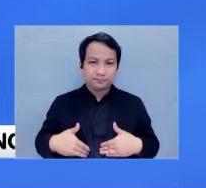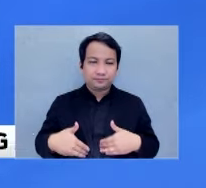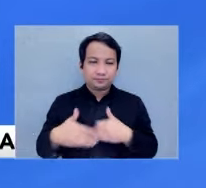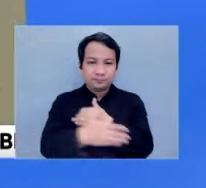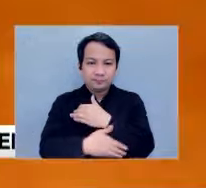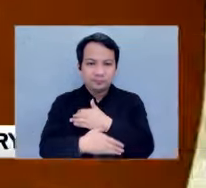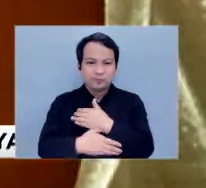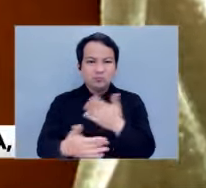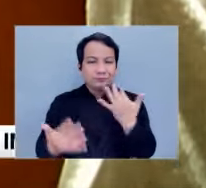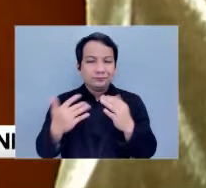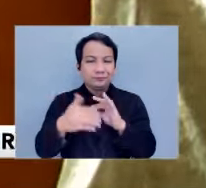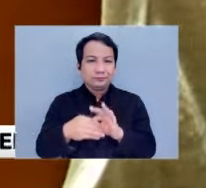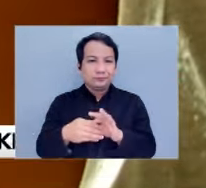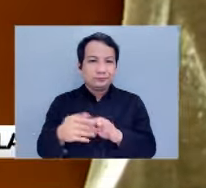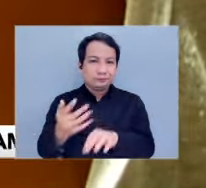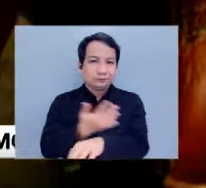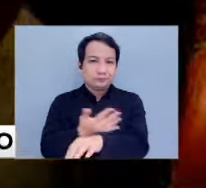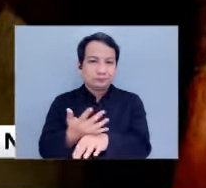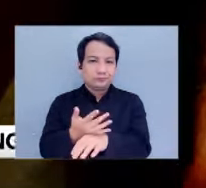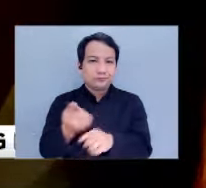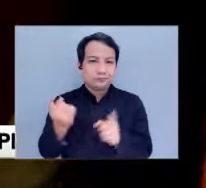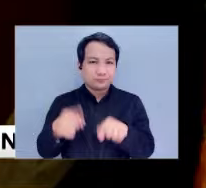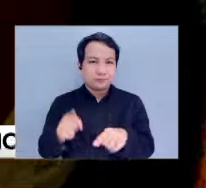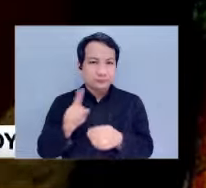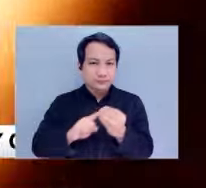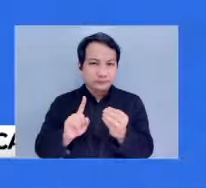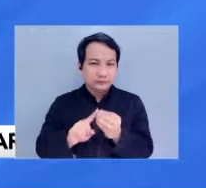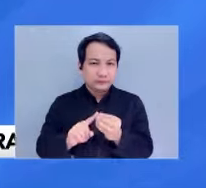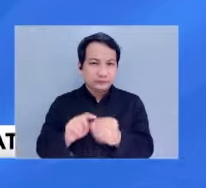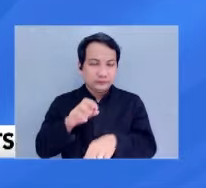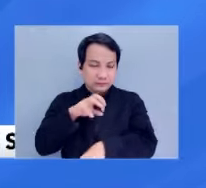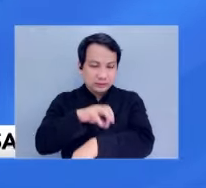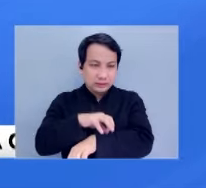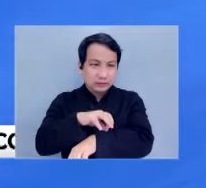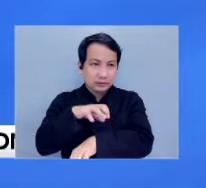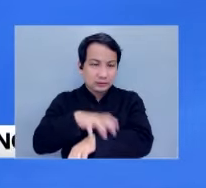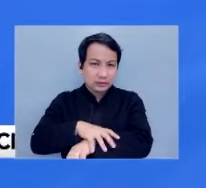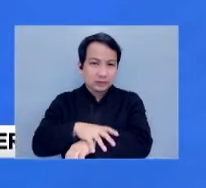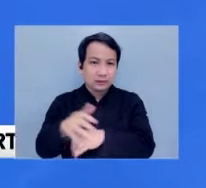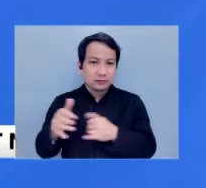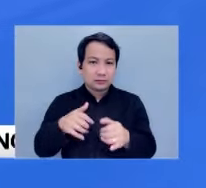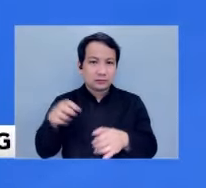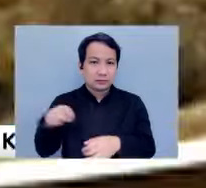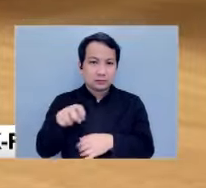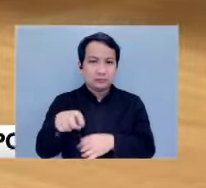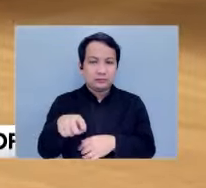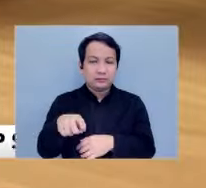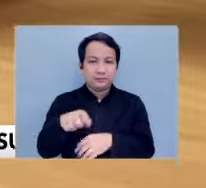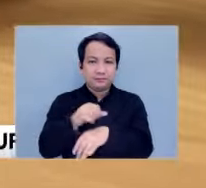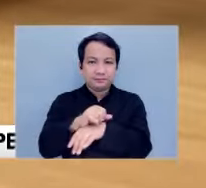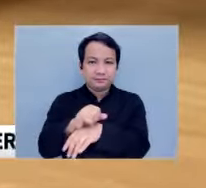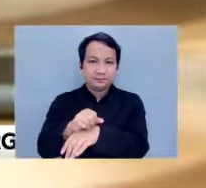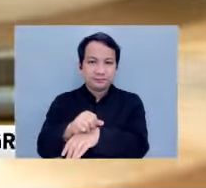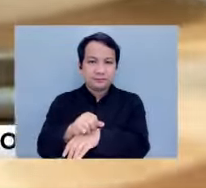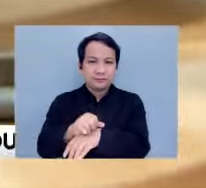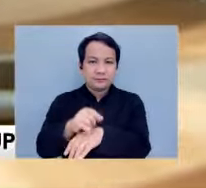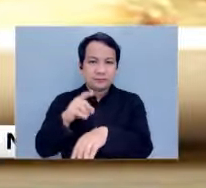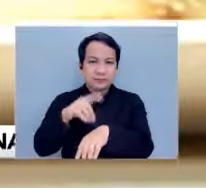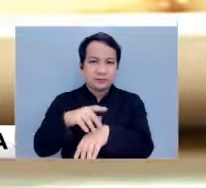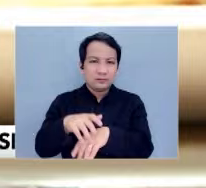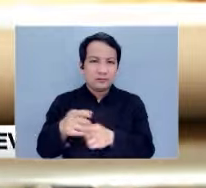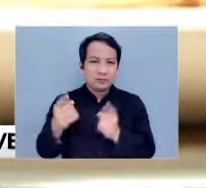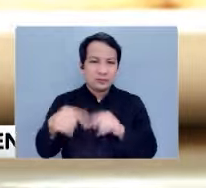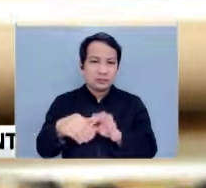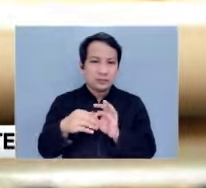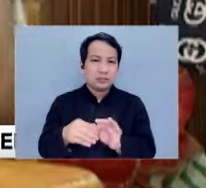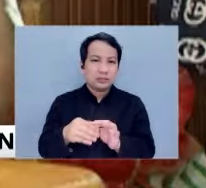o balahibo. Maari din itong makuha sa kagat ng hayop o insekto gaya na lamang ng ahas, itis o bubuyog. Pwede rin pong maging epekto ito ng